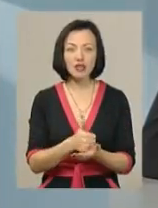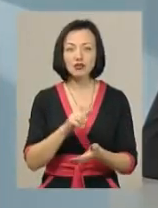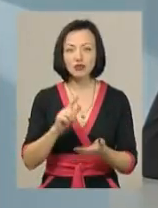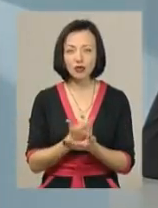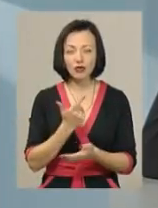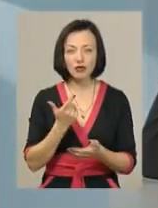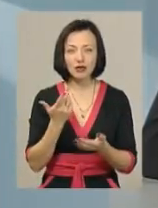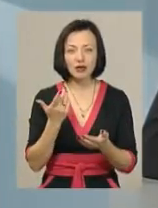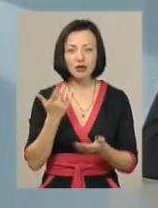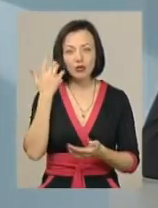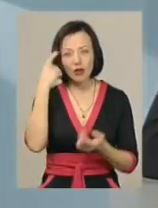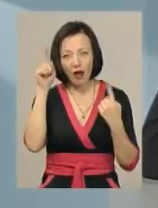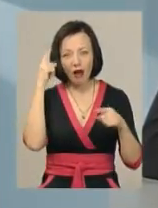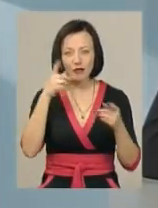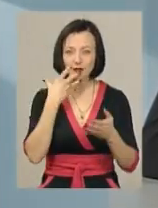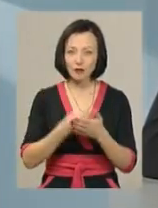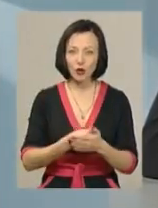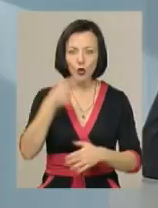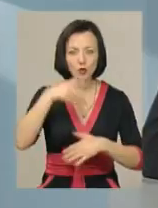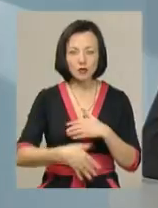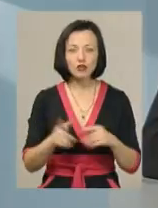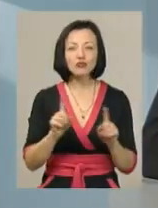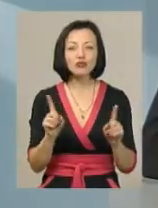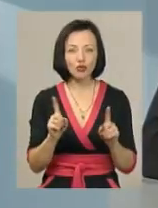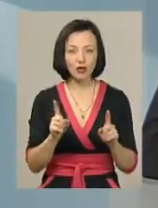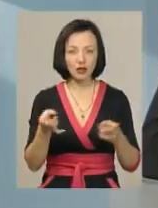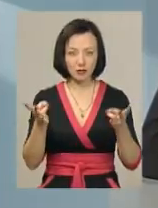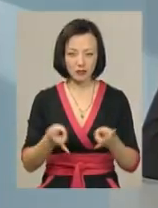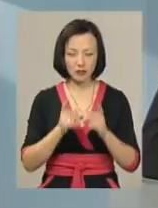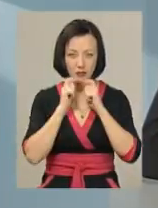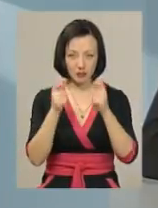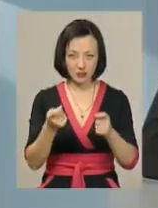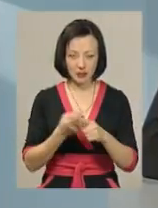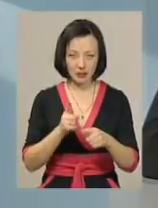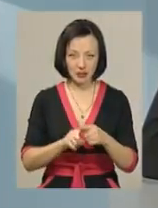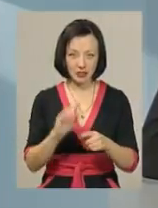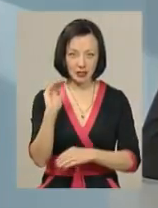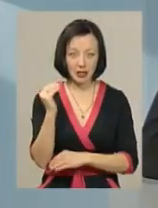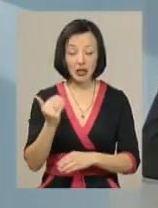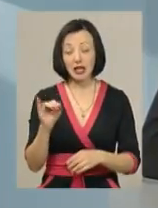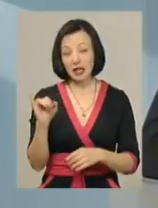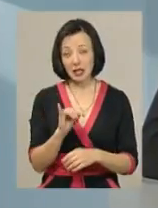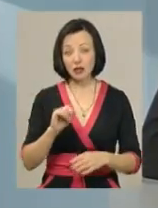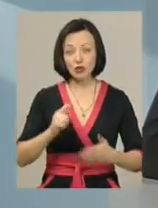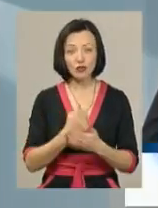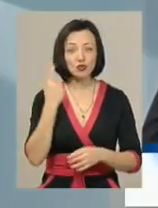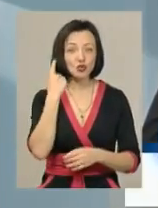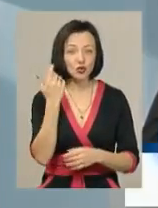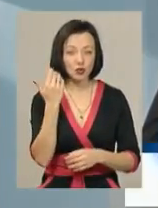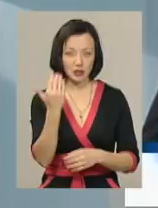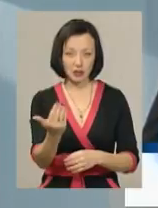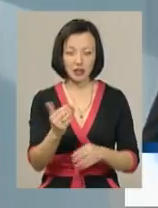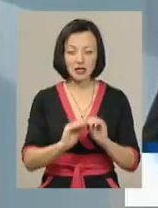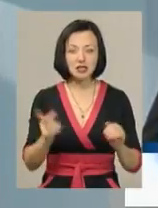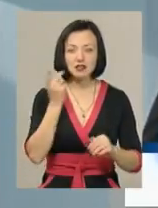включити свою якусь уяву фантазію розуміння того чого ну якби для чого ви даруєте цей подарунок дитині так і знову ж таки чути дитину тому що